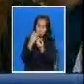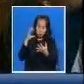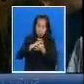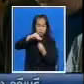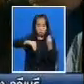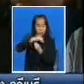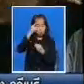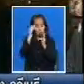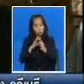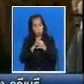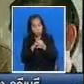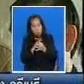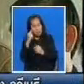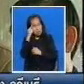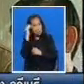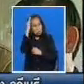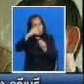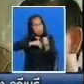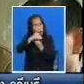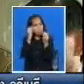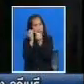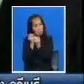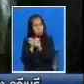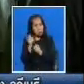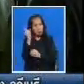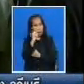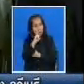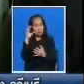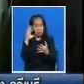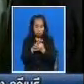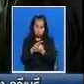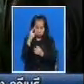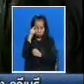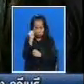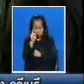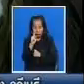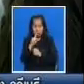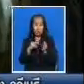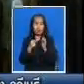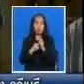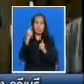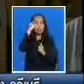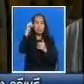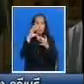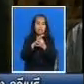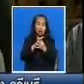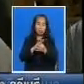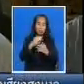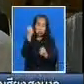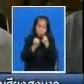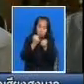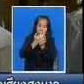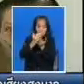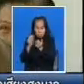ลัวกันมากตอนนั้นเขาบอกวิกฤต 2F ฟู้ดกับฟิวนะครับ ก่อนมาเจอเรื่องไฟแนนซ์นี่นะฮะ